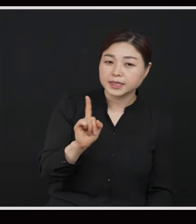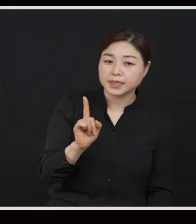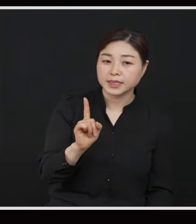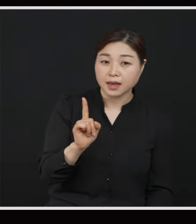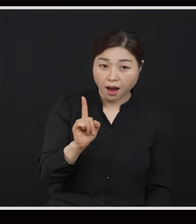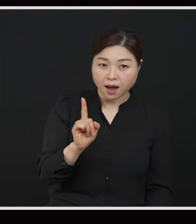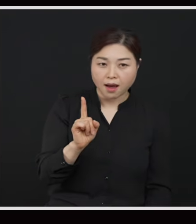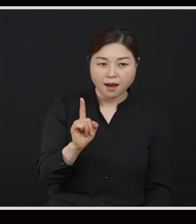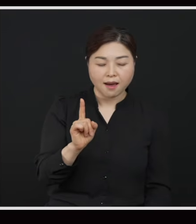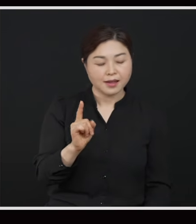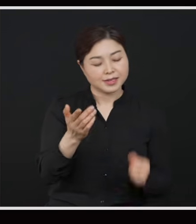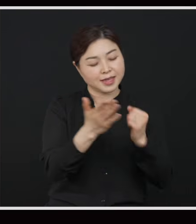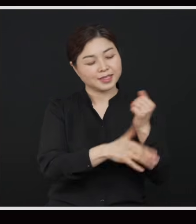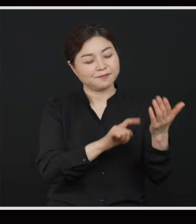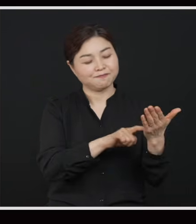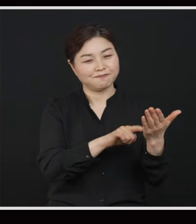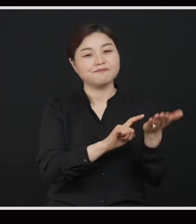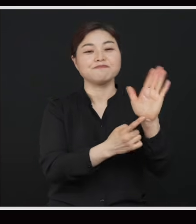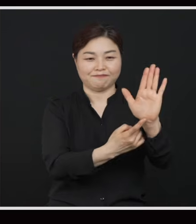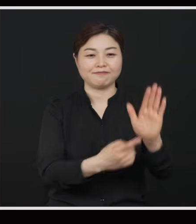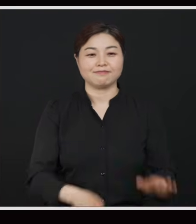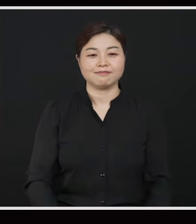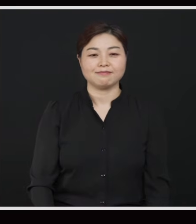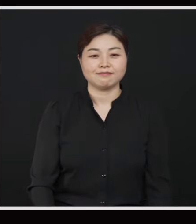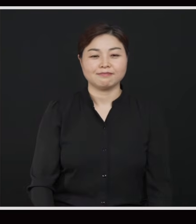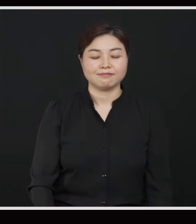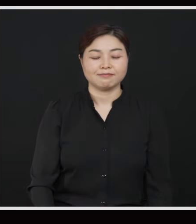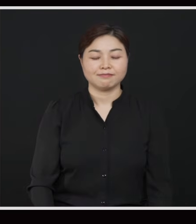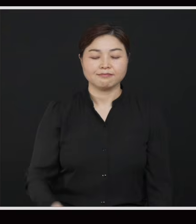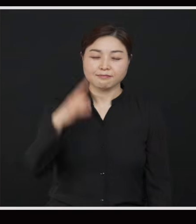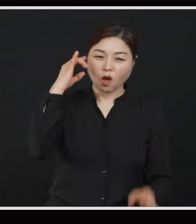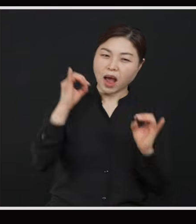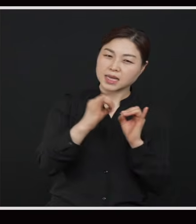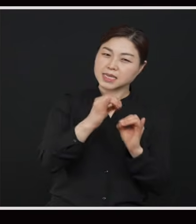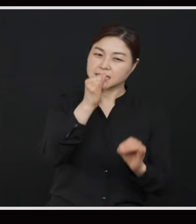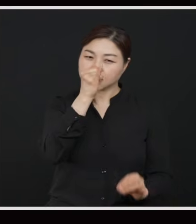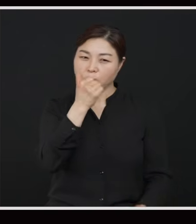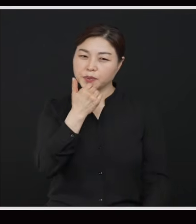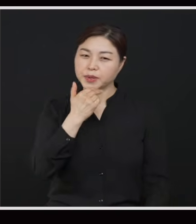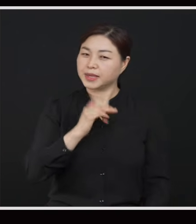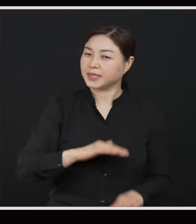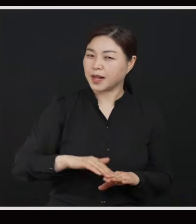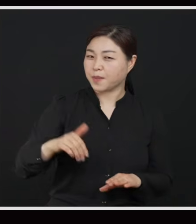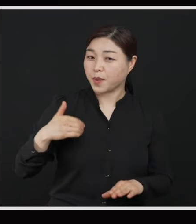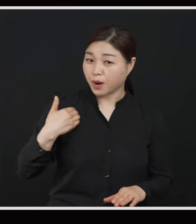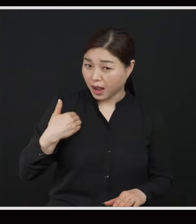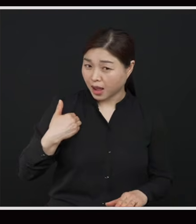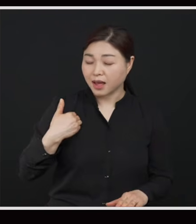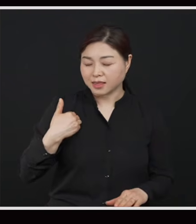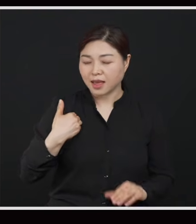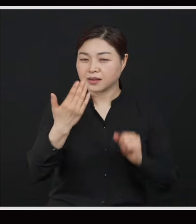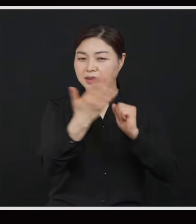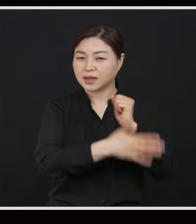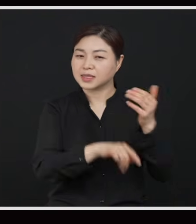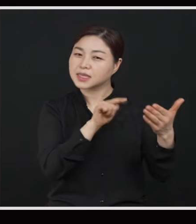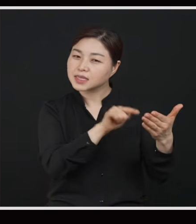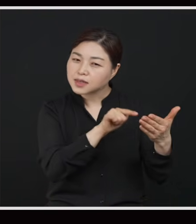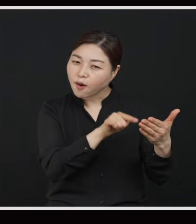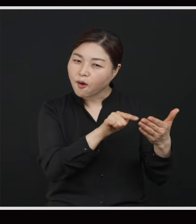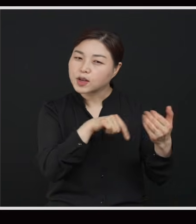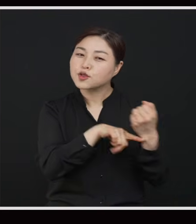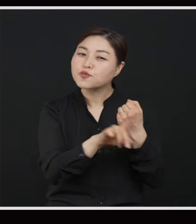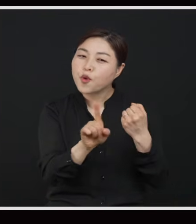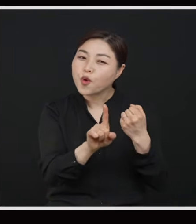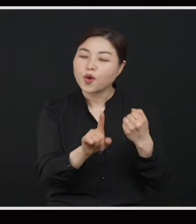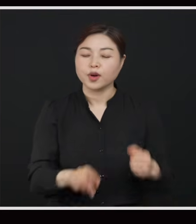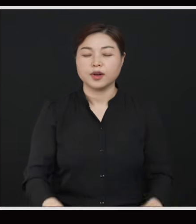보이는 사진이 뭘까 하고서 하다가 이걸 한번 찝어봤습니다. 근데 뭐 동의를 하시는지 모르겠는데 제가 이 사진을